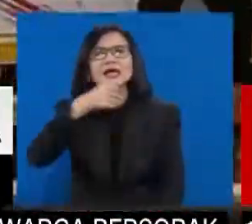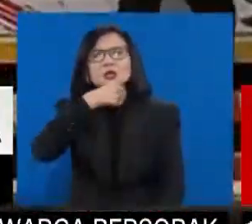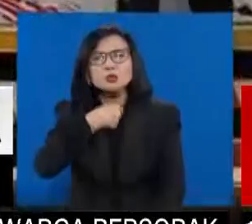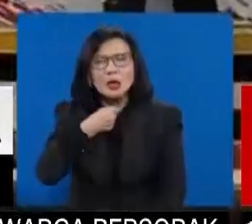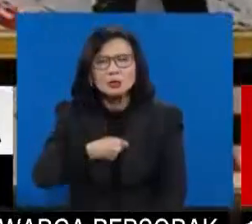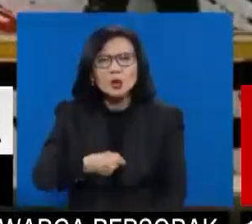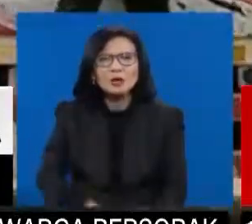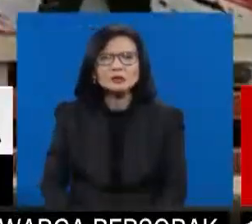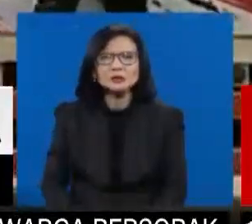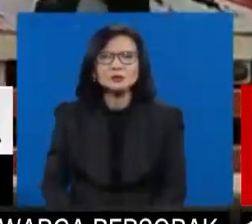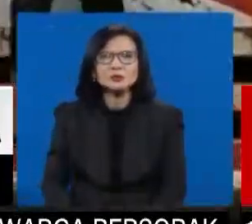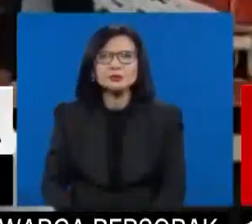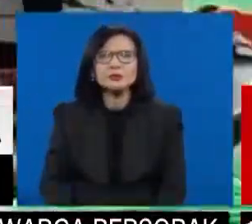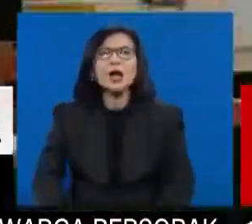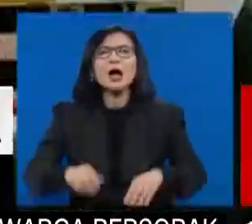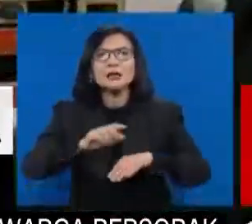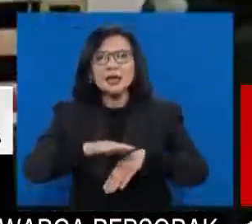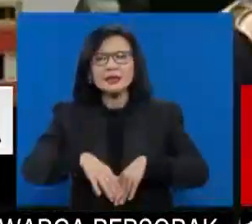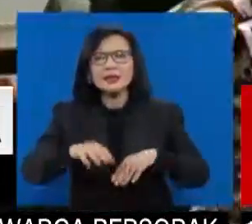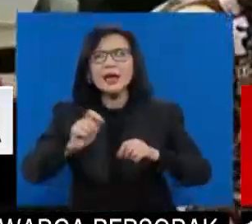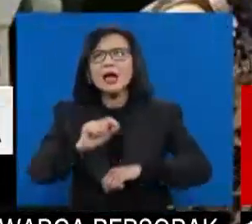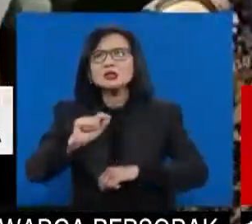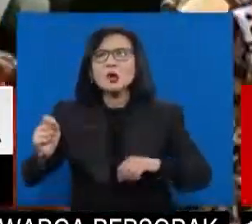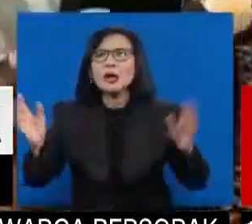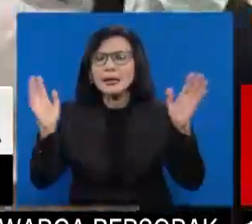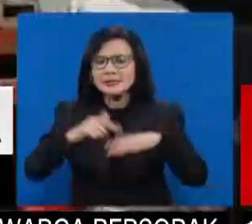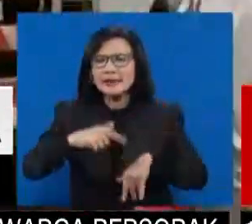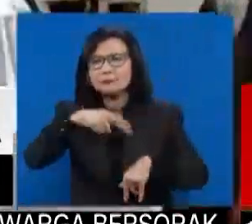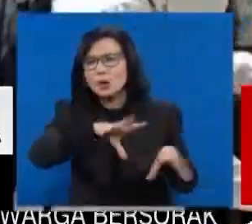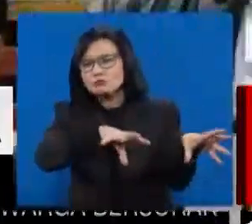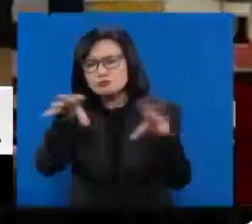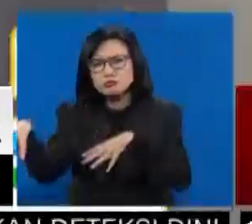orang santri pesantren di lokasi yang sama juga dievakuasi oleh petugas gabungan.